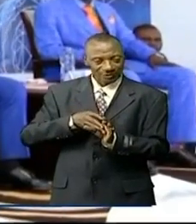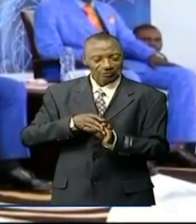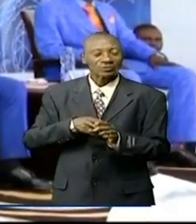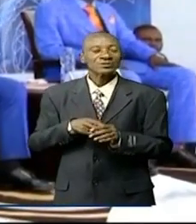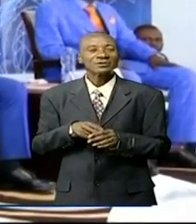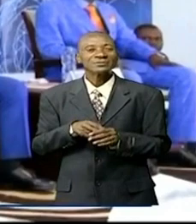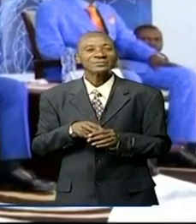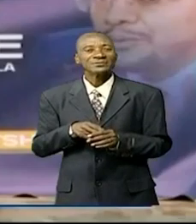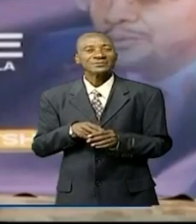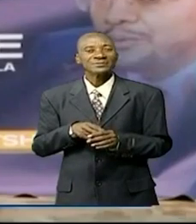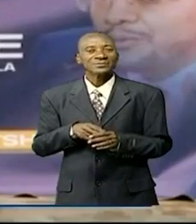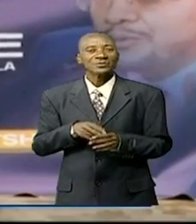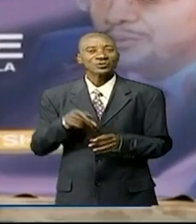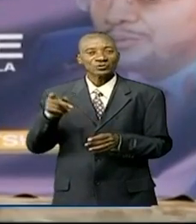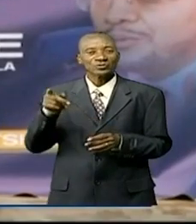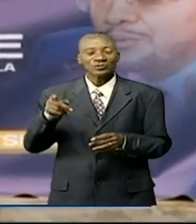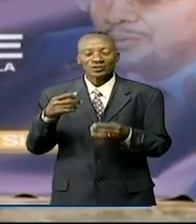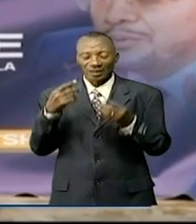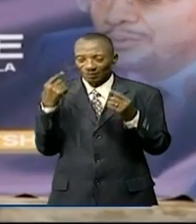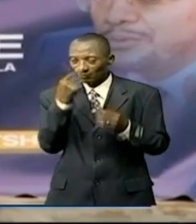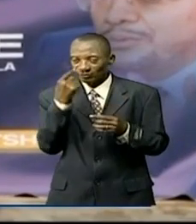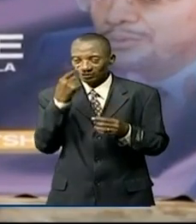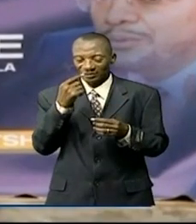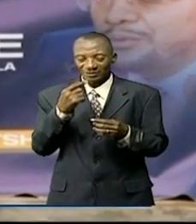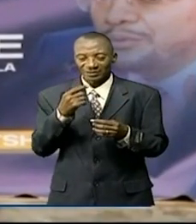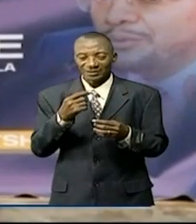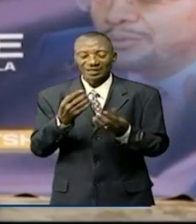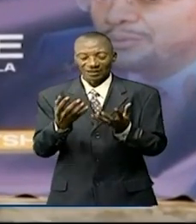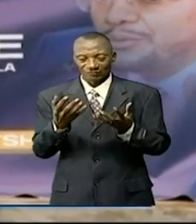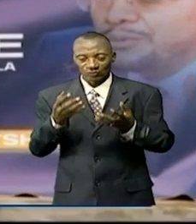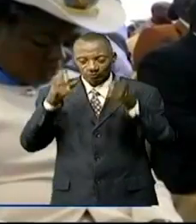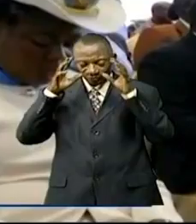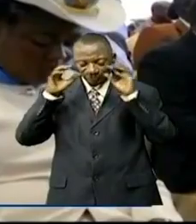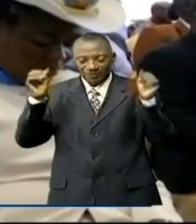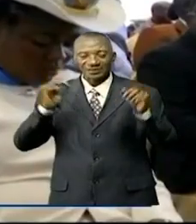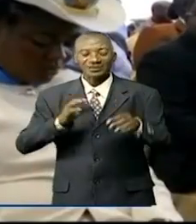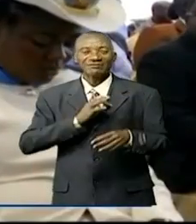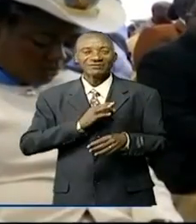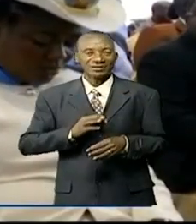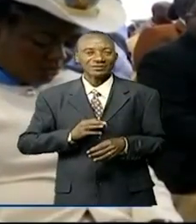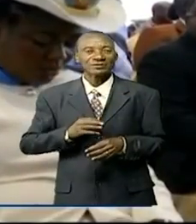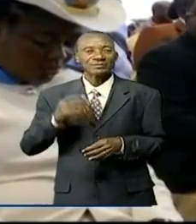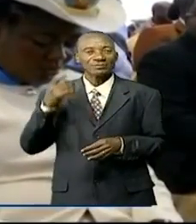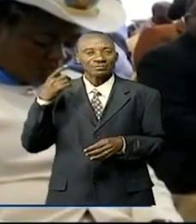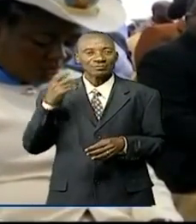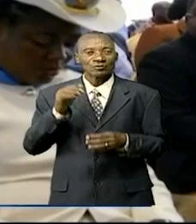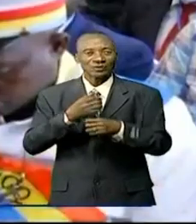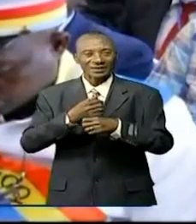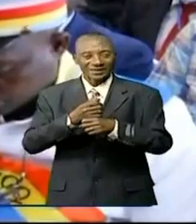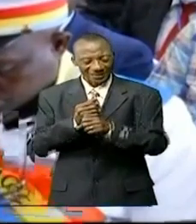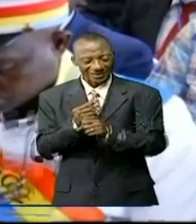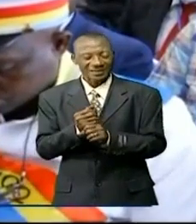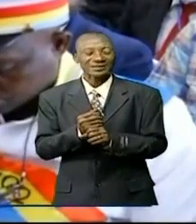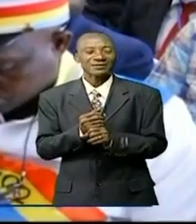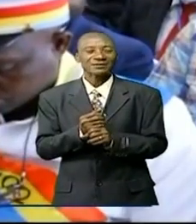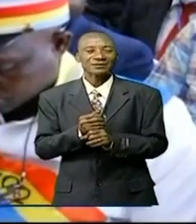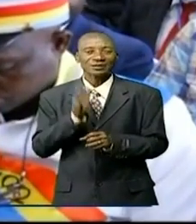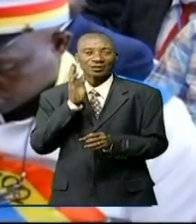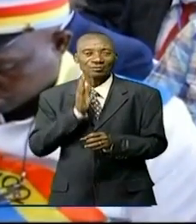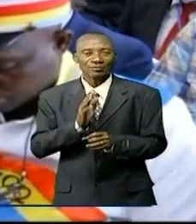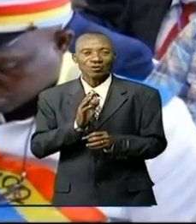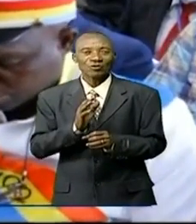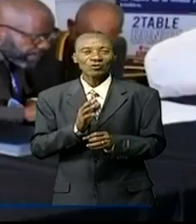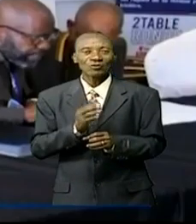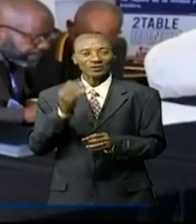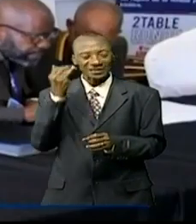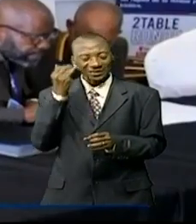d'avoir concrétisé cette volonté du chef de l'État, Félix-Antoine Tshisekedi, de recréer un climat pacifique favorable au développement de